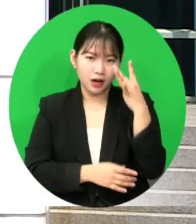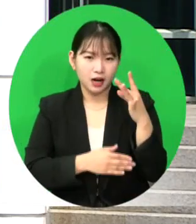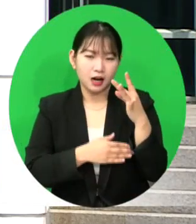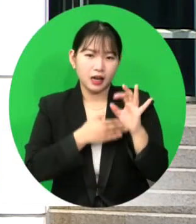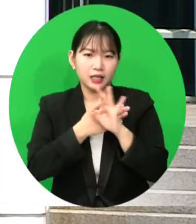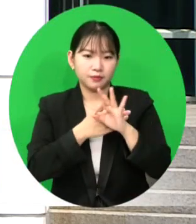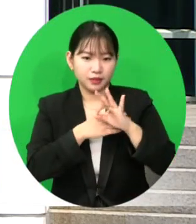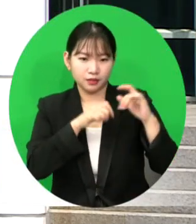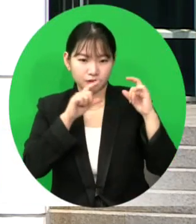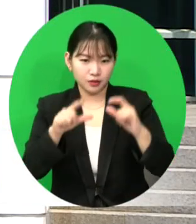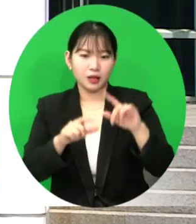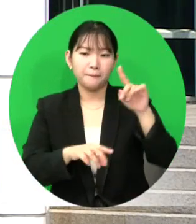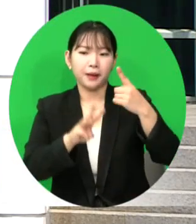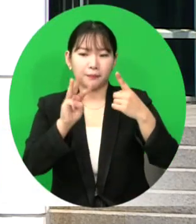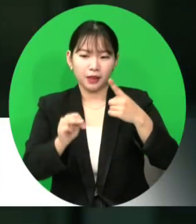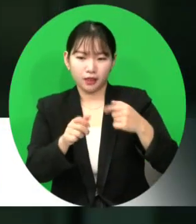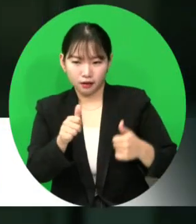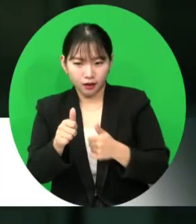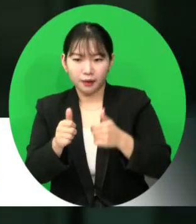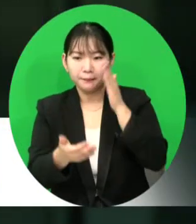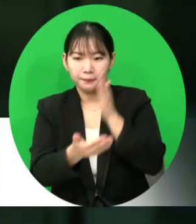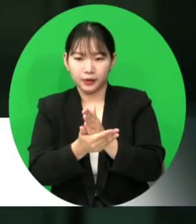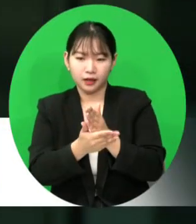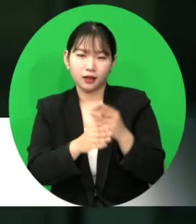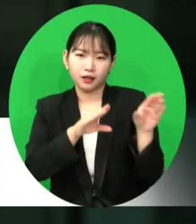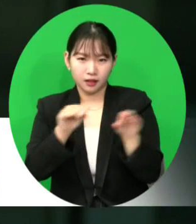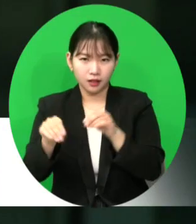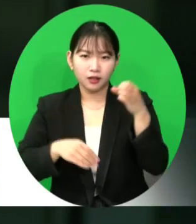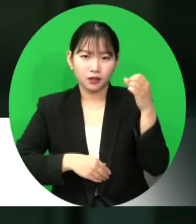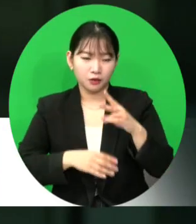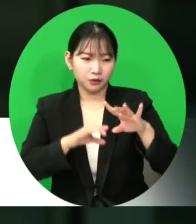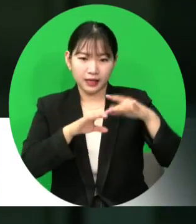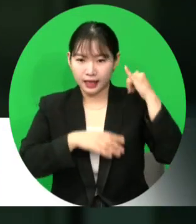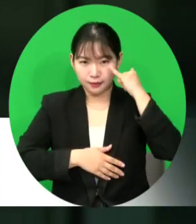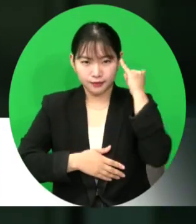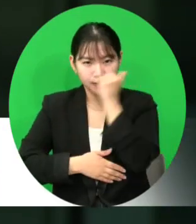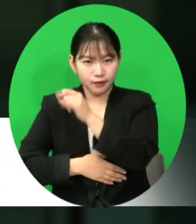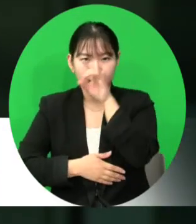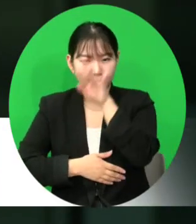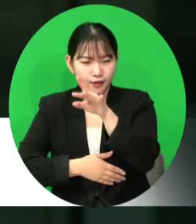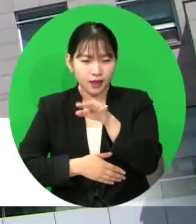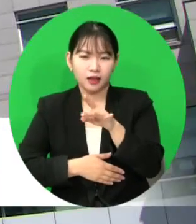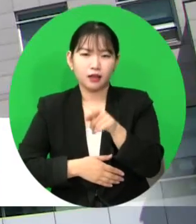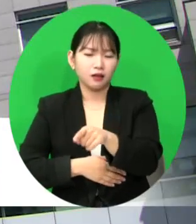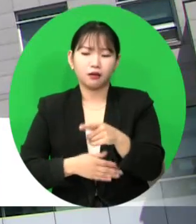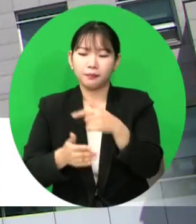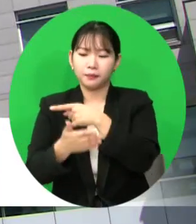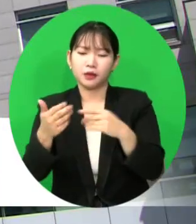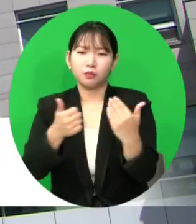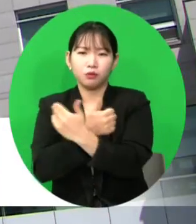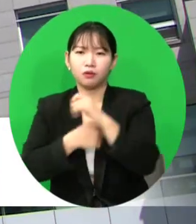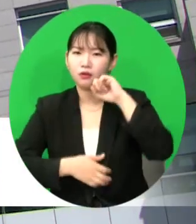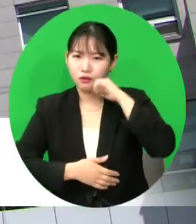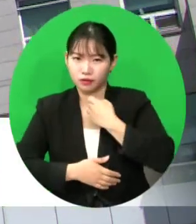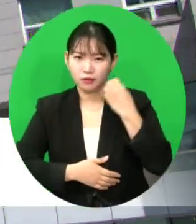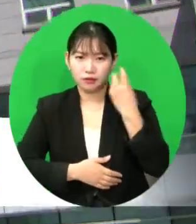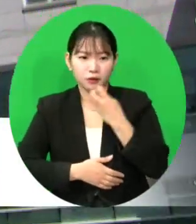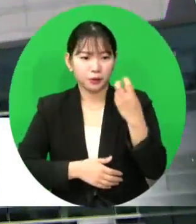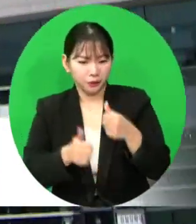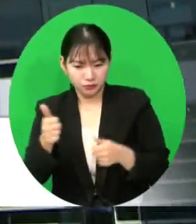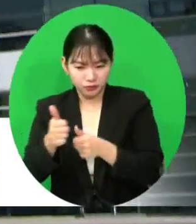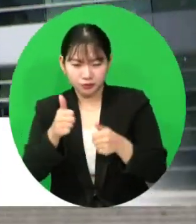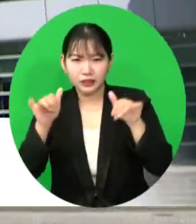조치인 100m 이내 접근 금지와 전기통신 접근 금지만으로는 피해자를 보호하기 어렵고